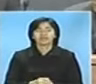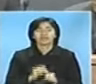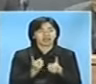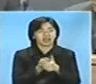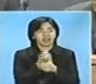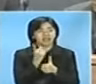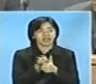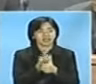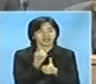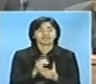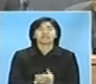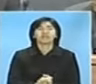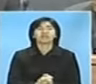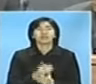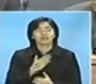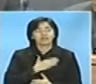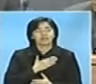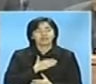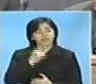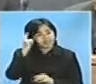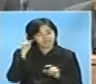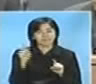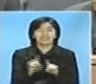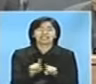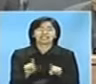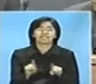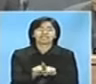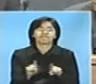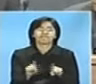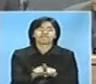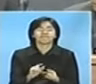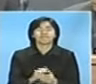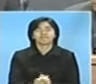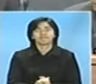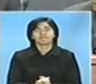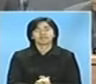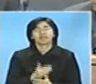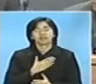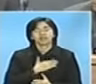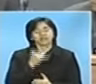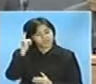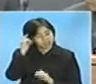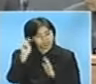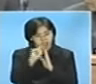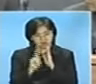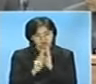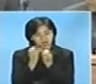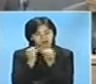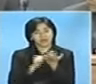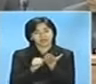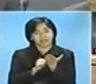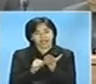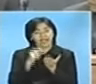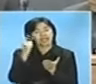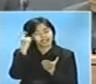กกับผมมีความเห็นด้วยในการที่จะแก้ไขร่างรัฐธร